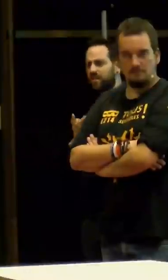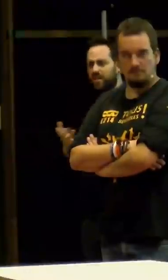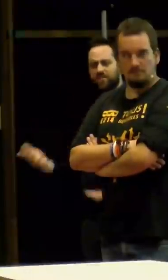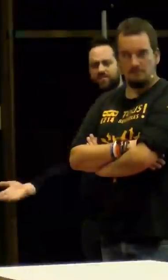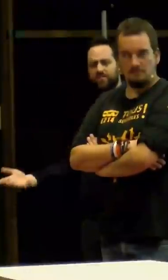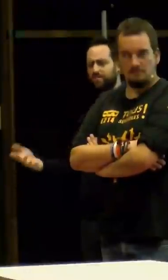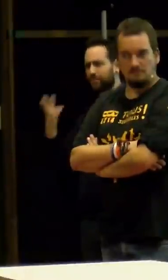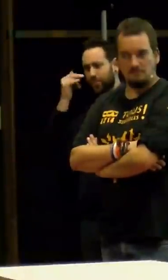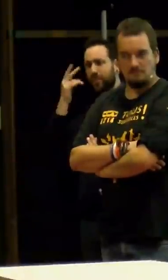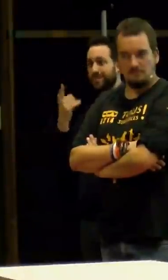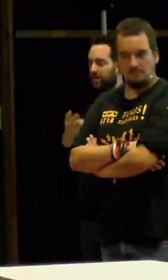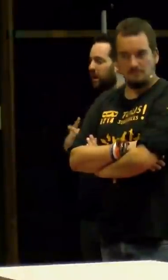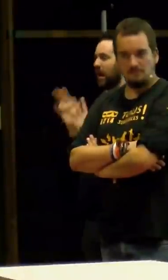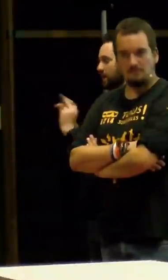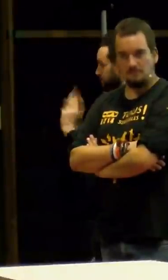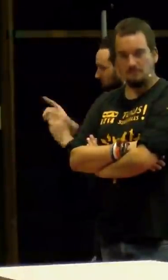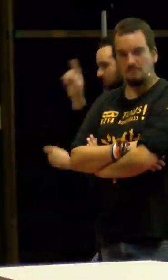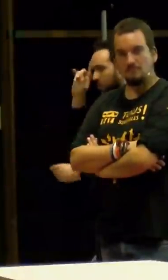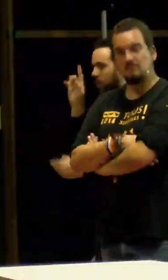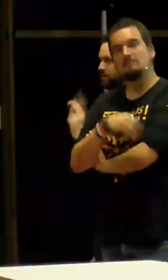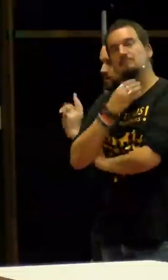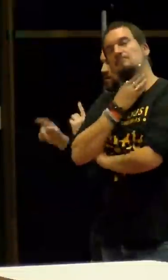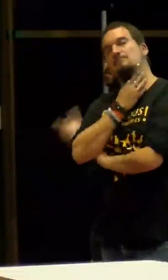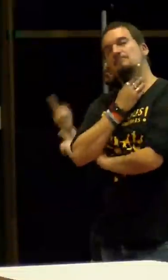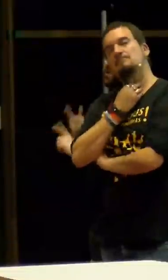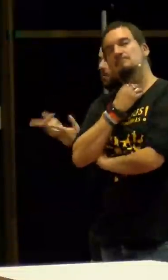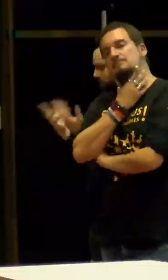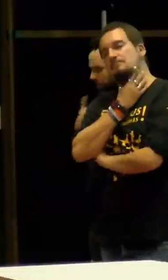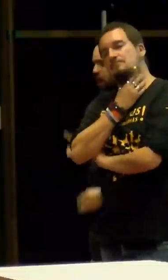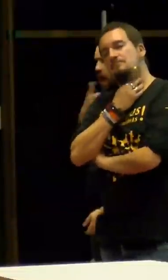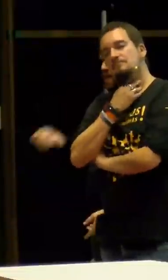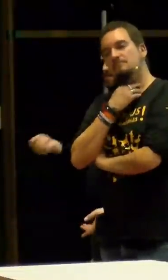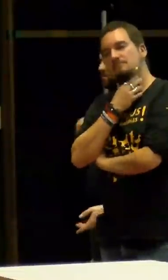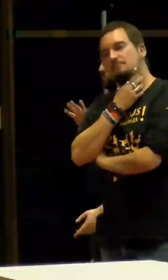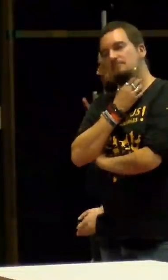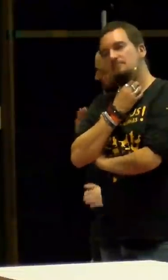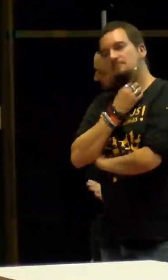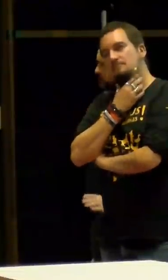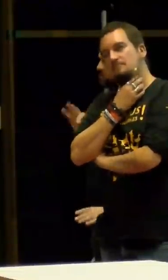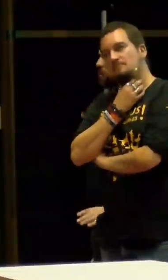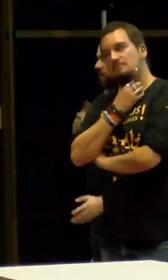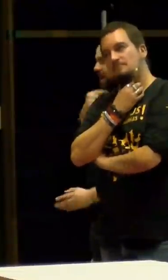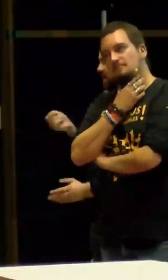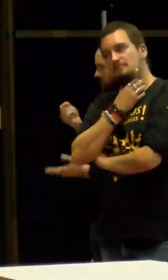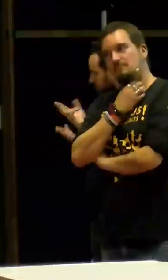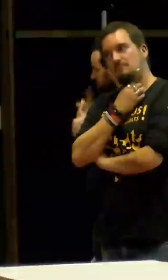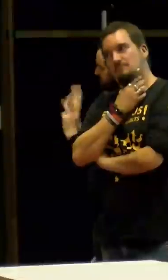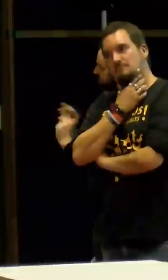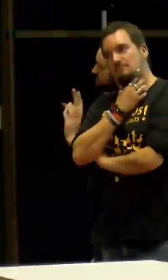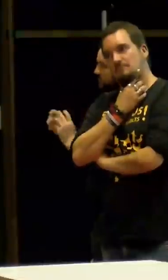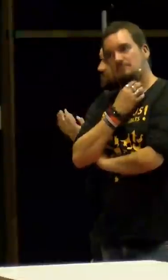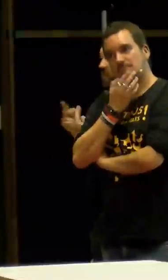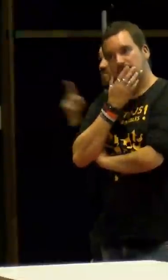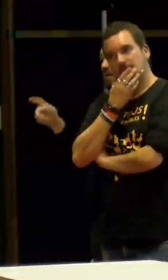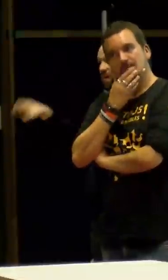pouvoir expliquer nos choix et de se sentir à l'aise avec nos choix, alors que les personnes en face ne le comprennent pas forcément. Parfois,